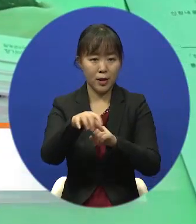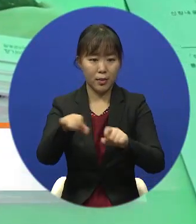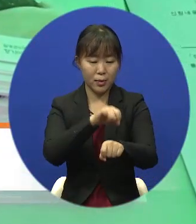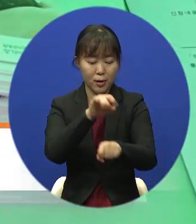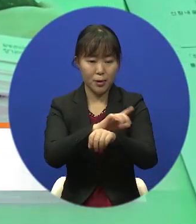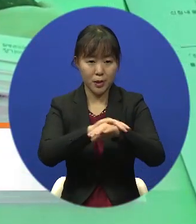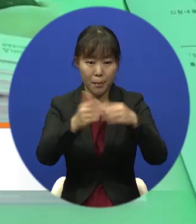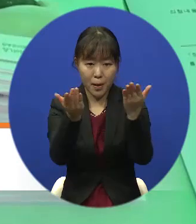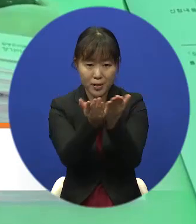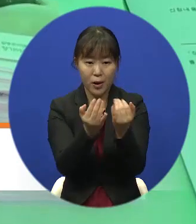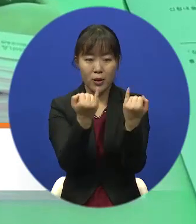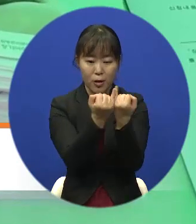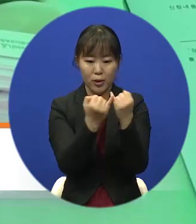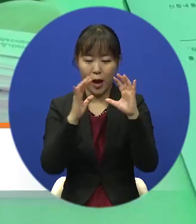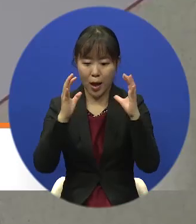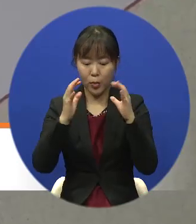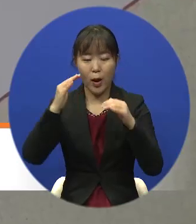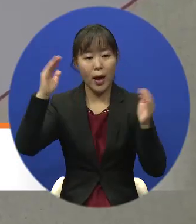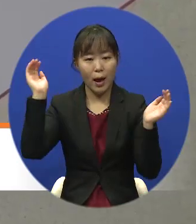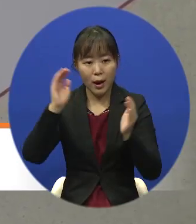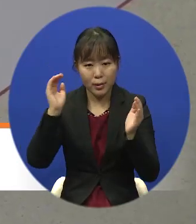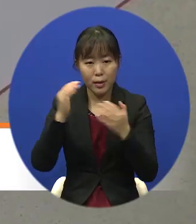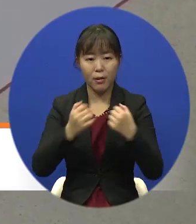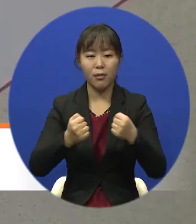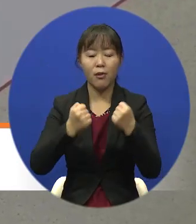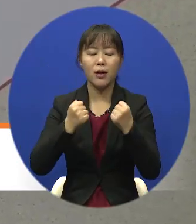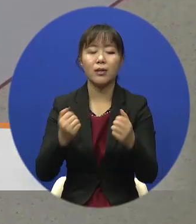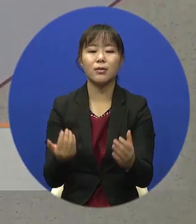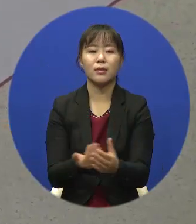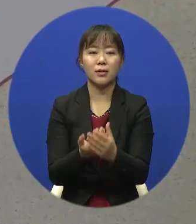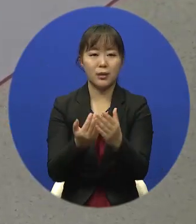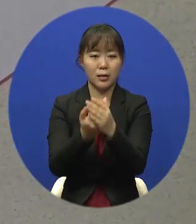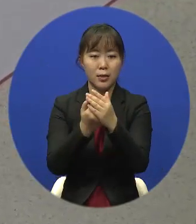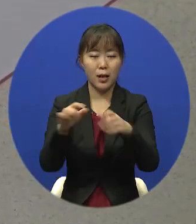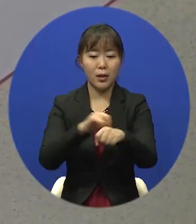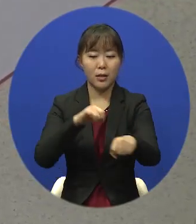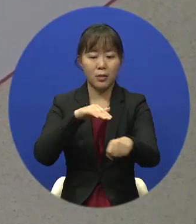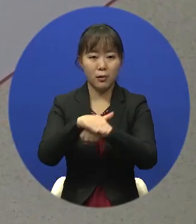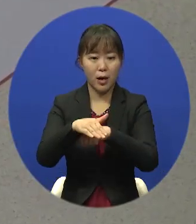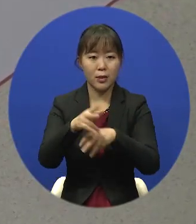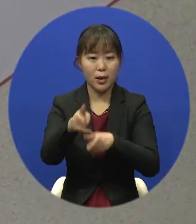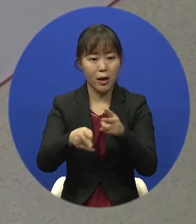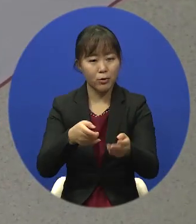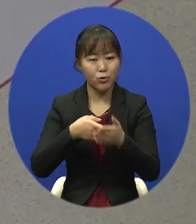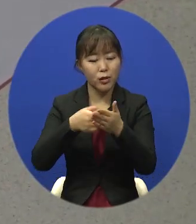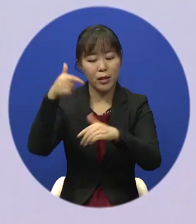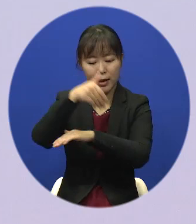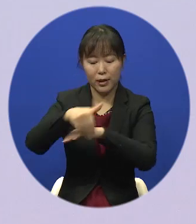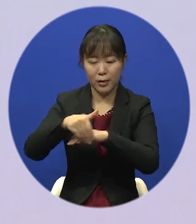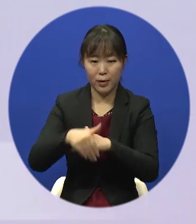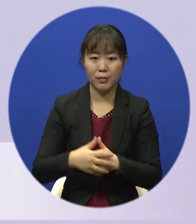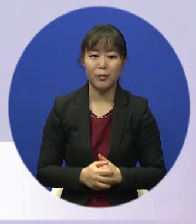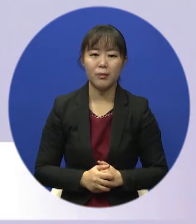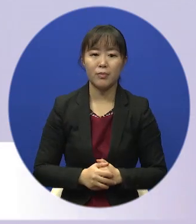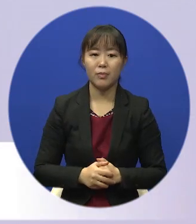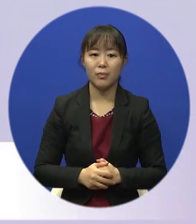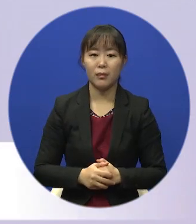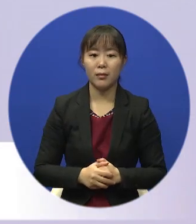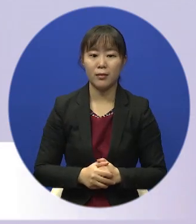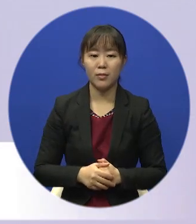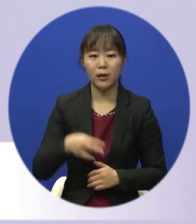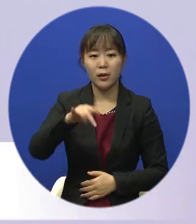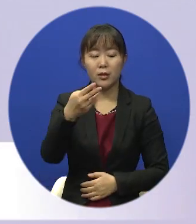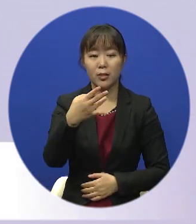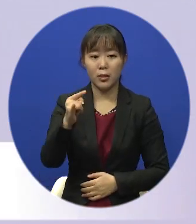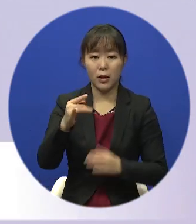맞춰 여성과 아동, 청소년 건강증진 특화 사업 등을 추진할 예정입니다. 자, 우리 신대